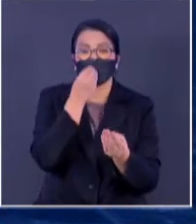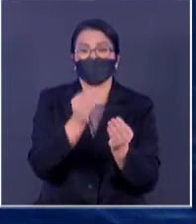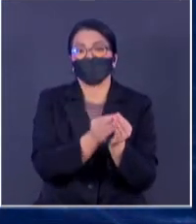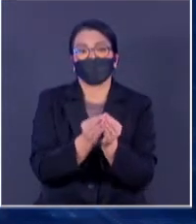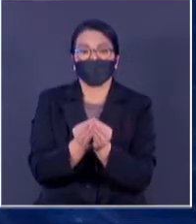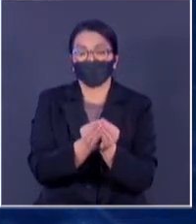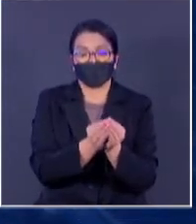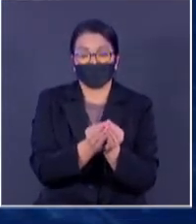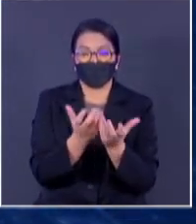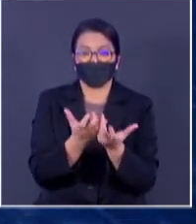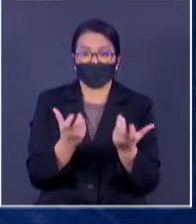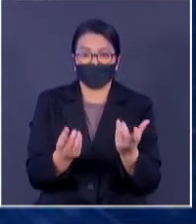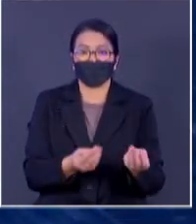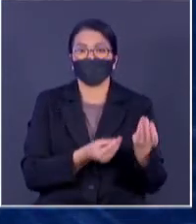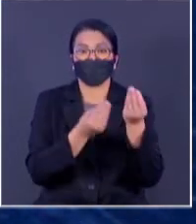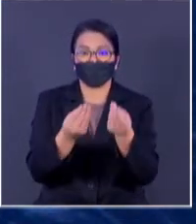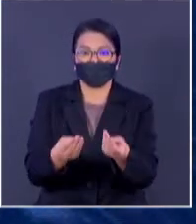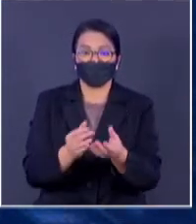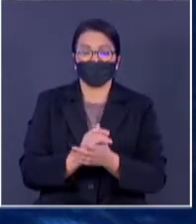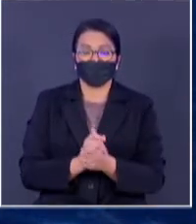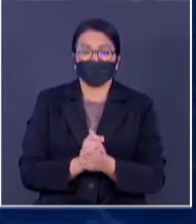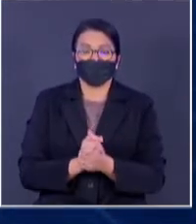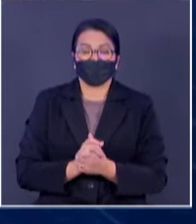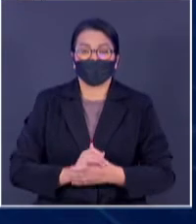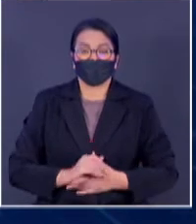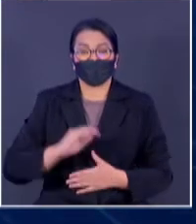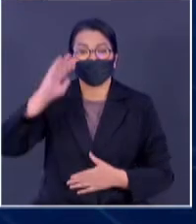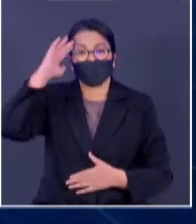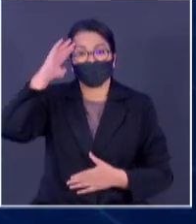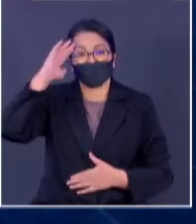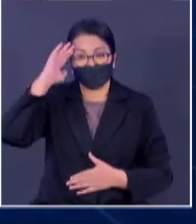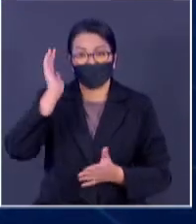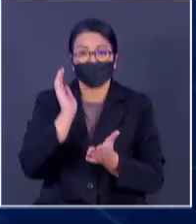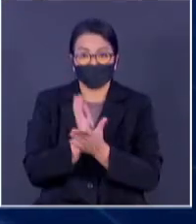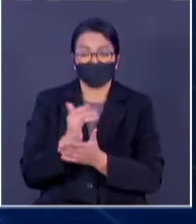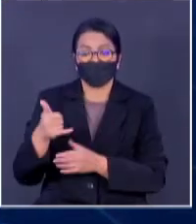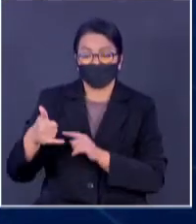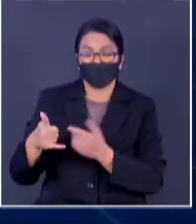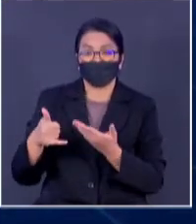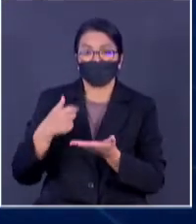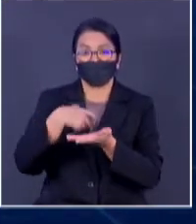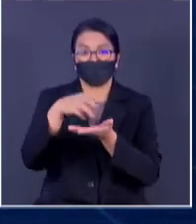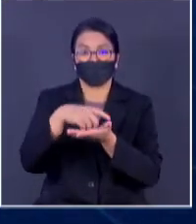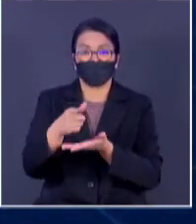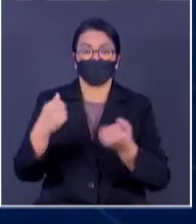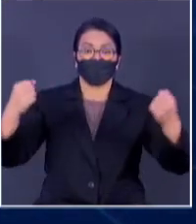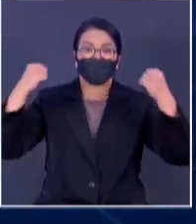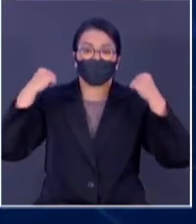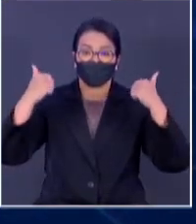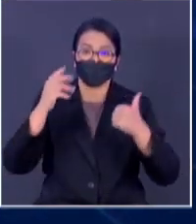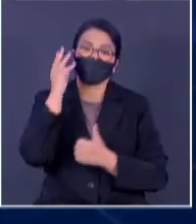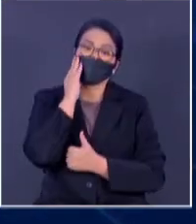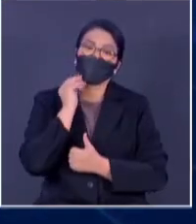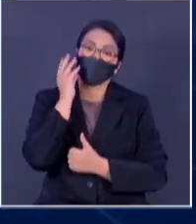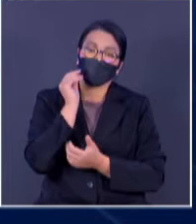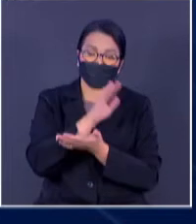อบให้ซึ่งทางพันตำรวจเอกศักดิ์สุริยานะคะก็ได้บอกด้วยนะคะบอกว่าน้องๆเด็กบนดอยเป็นเด็กที่แข็งแรงน่ารัก